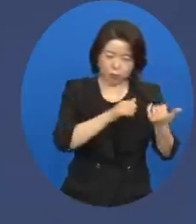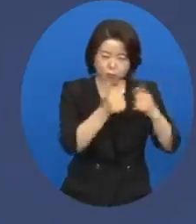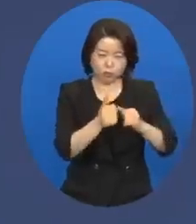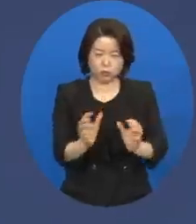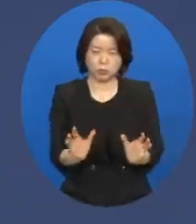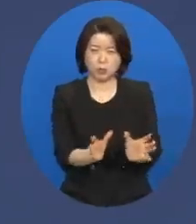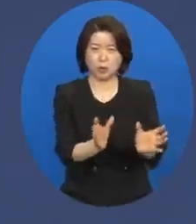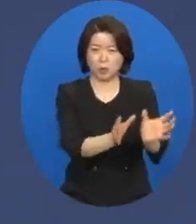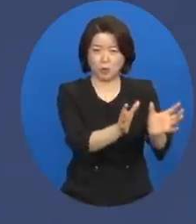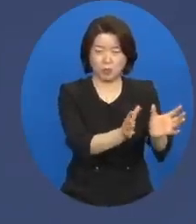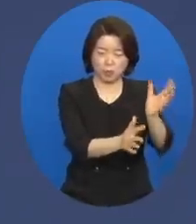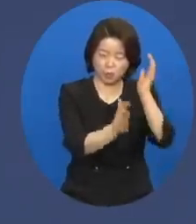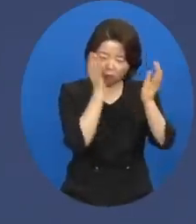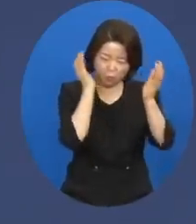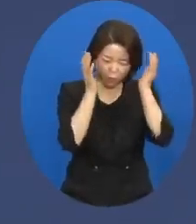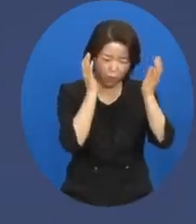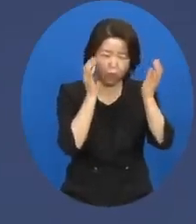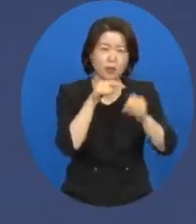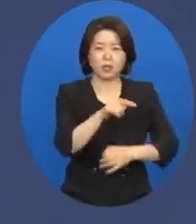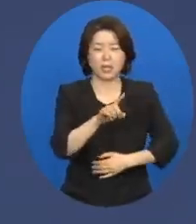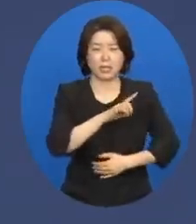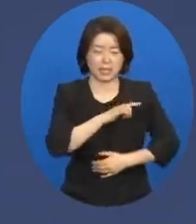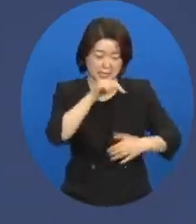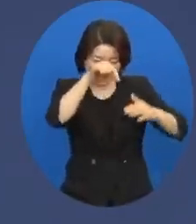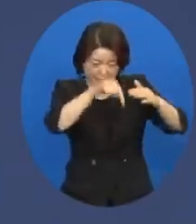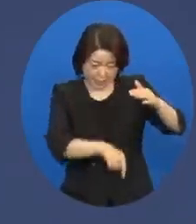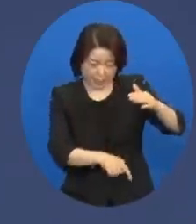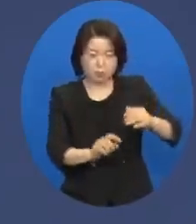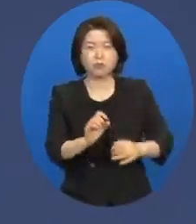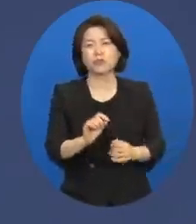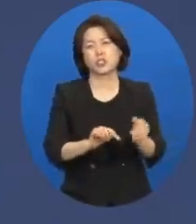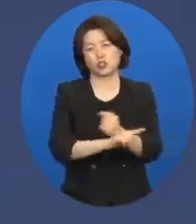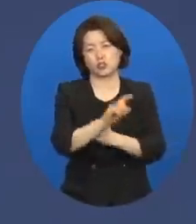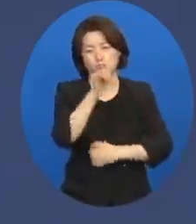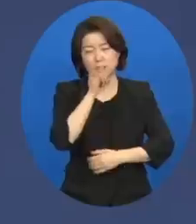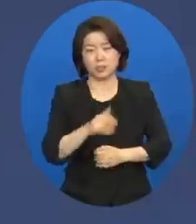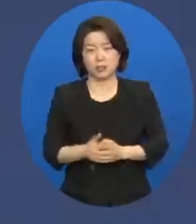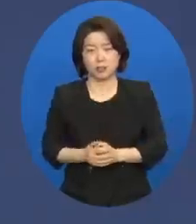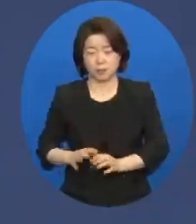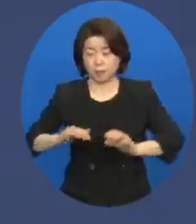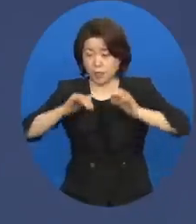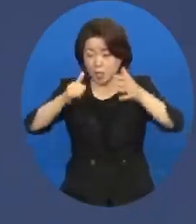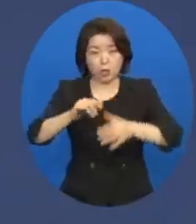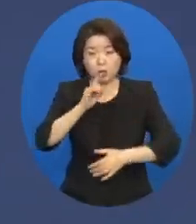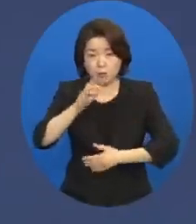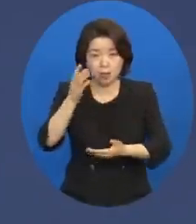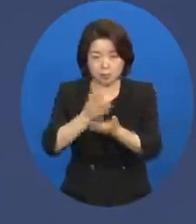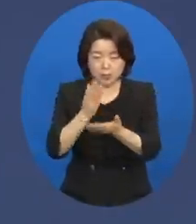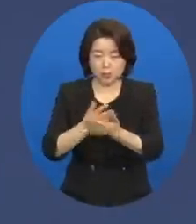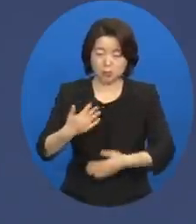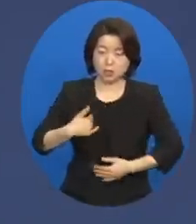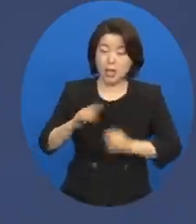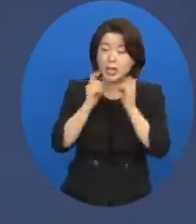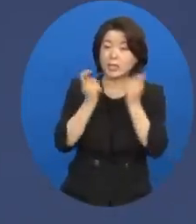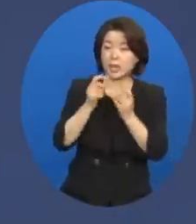몰아넣는 혼돈의 고통의 가장 깊은 원인이에요. 그러면 인류라고 말할 거 없고 내 개인의